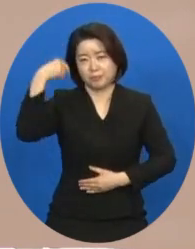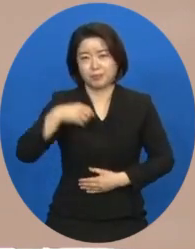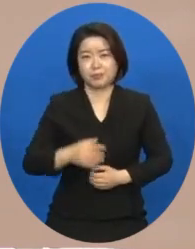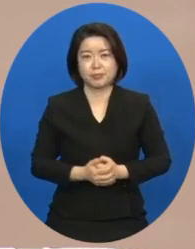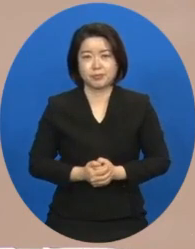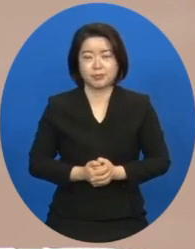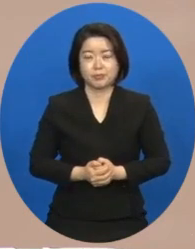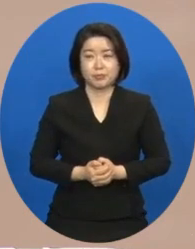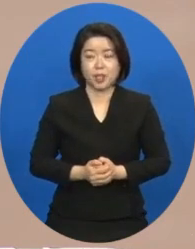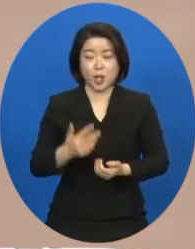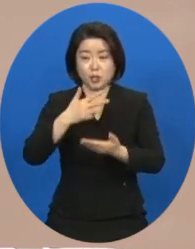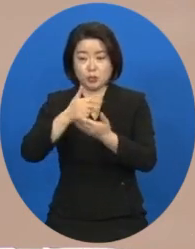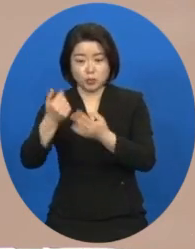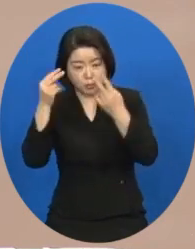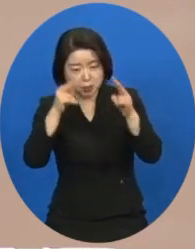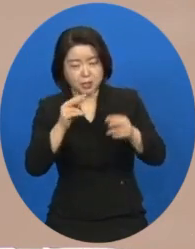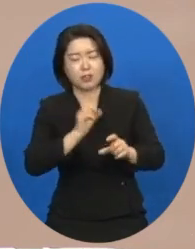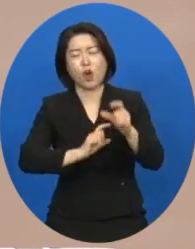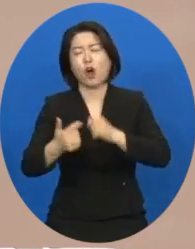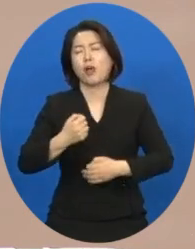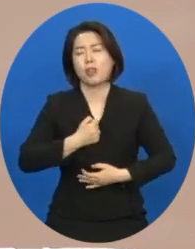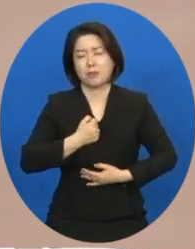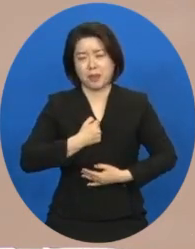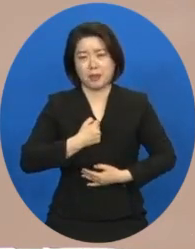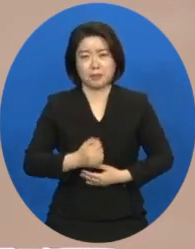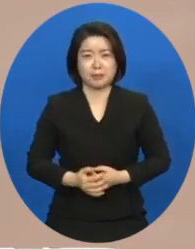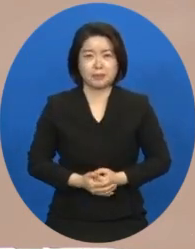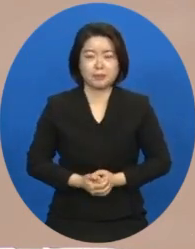더 답답하신 거죠.